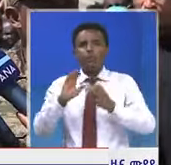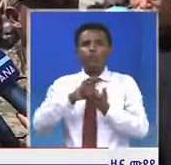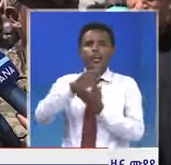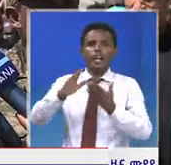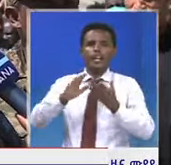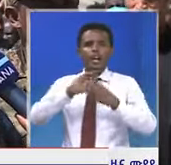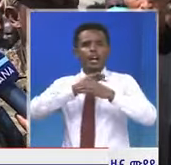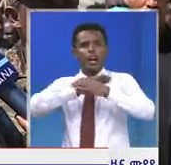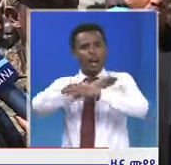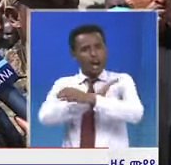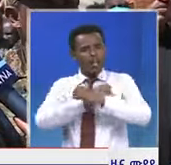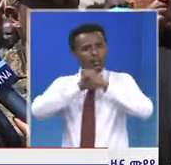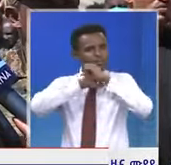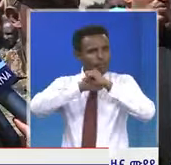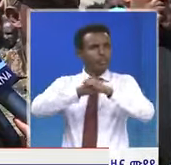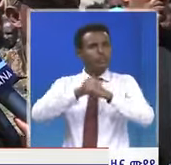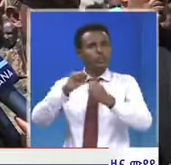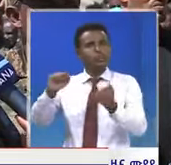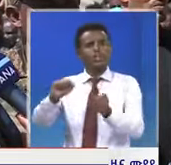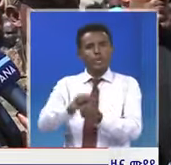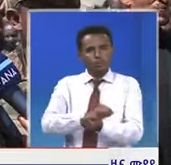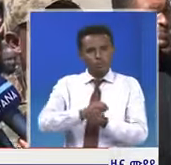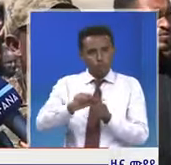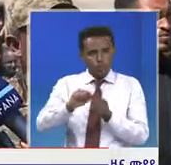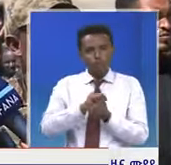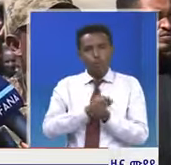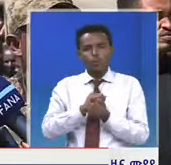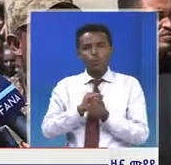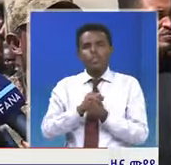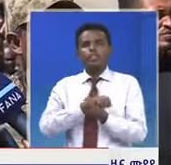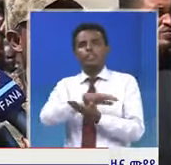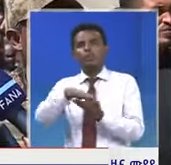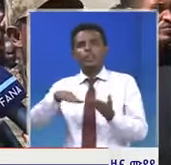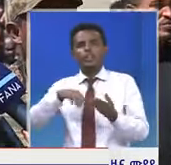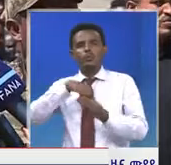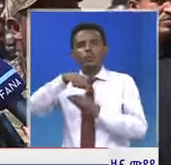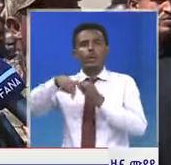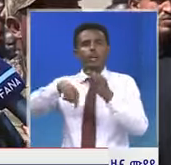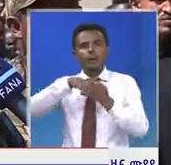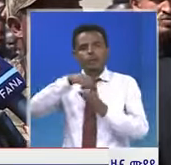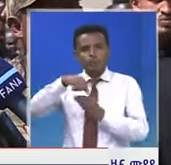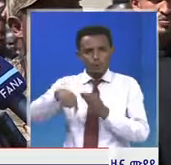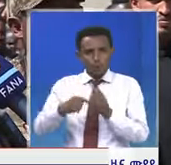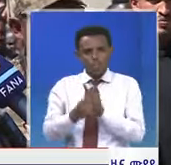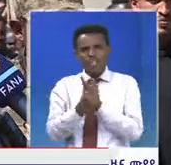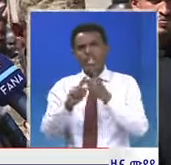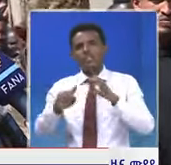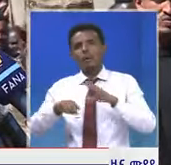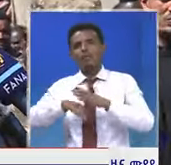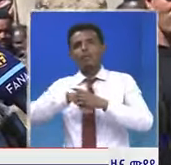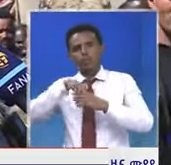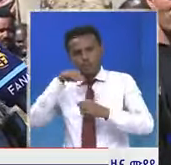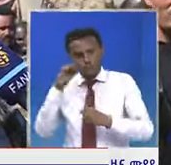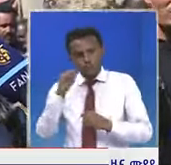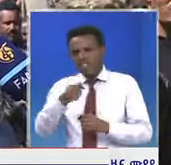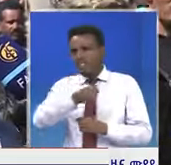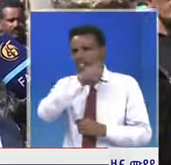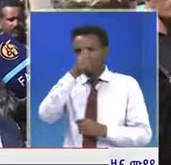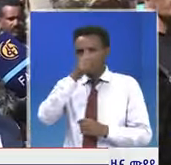መክቶ ደምስሶ የወረራቸውን አካባቢዎች ነፃ ማውጣቱ